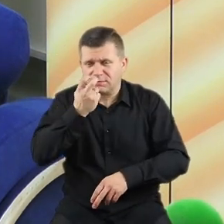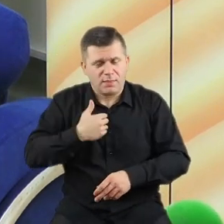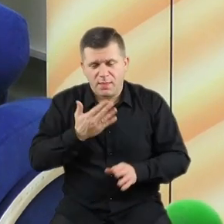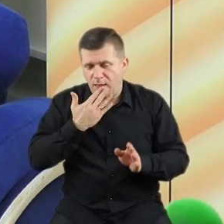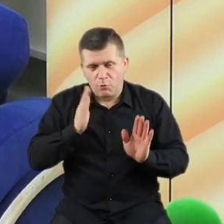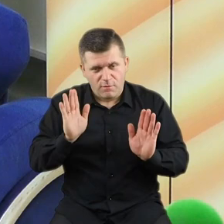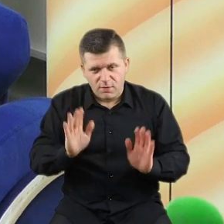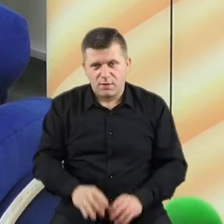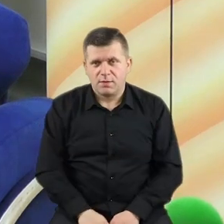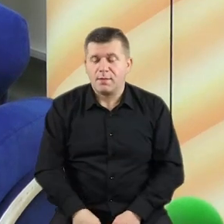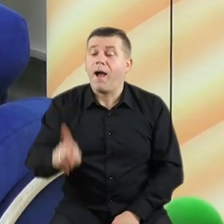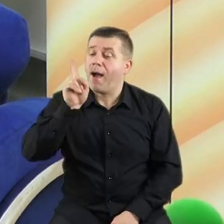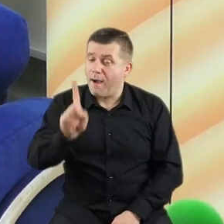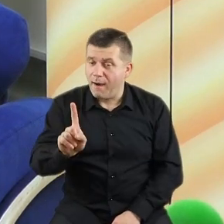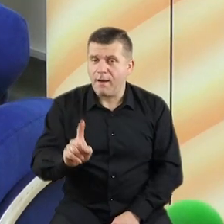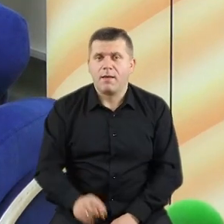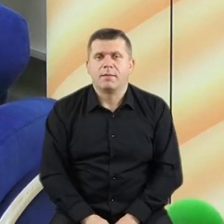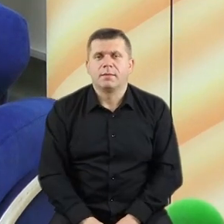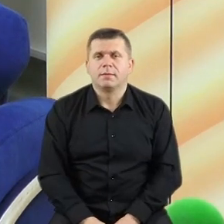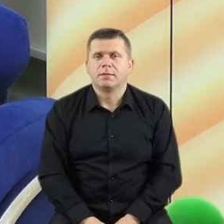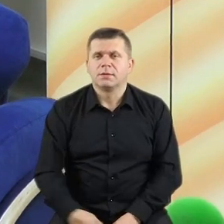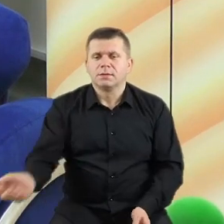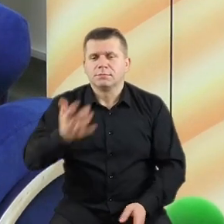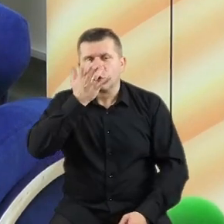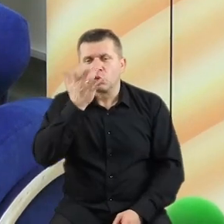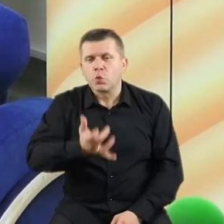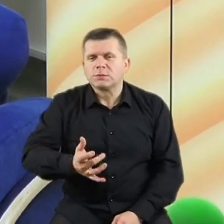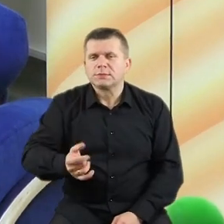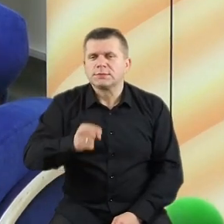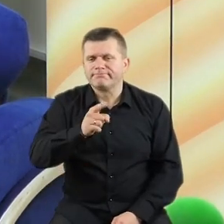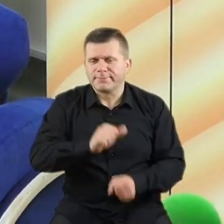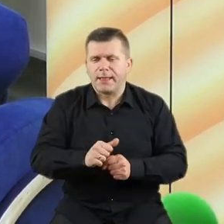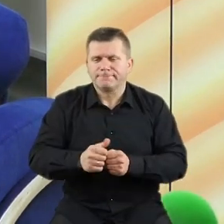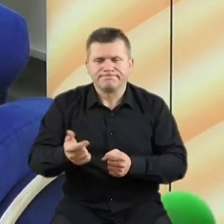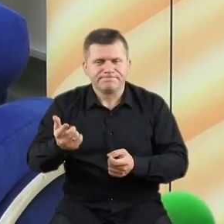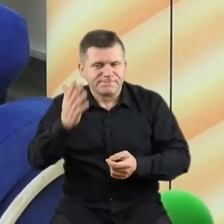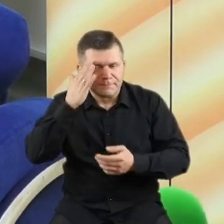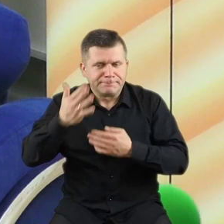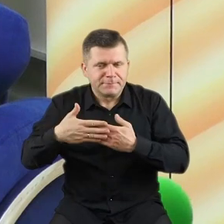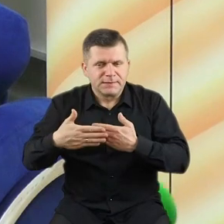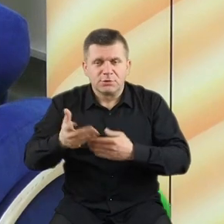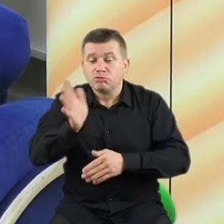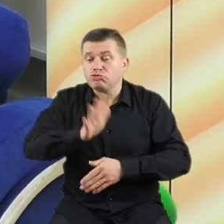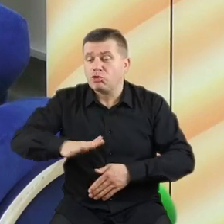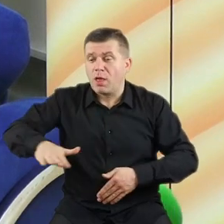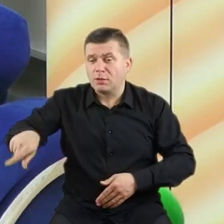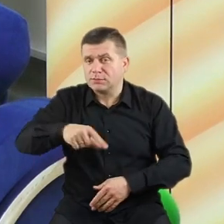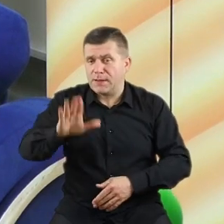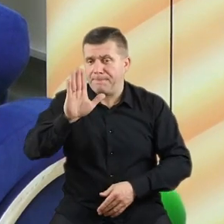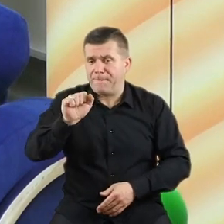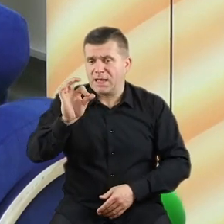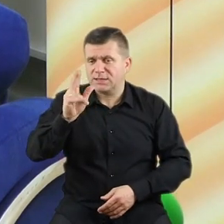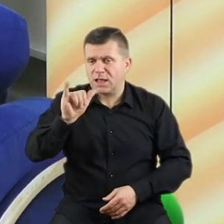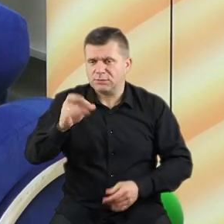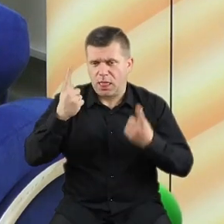rozmawiałam, nie były ciekawe, ale jednak ten Związek Radziecki jednak jest jakoś nam bliski, prawda? Dzieci baskijskie